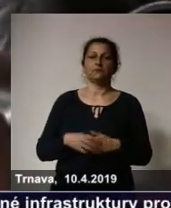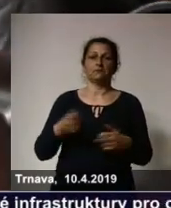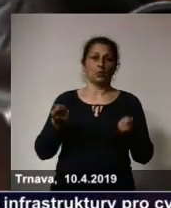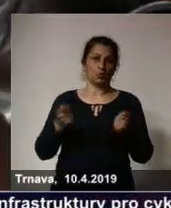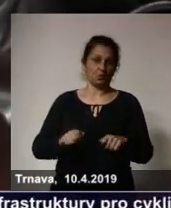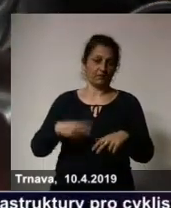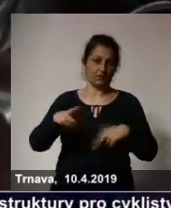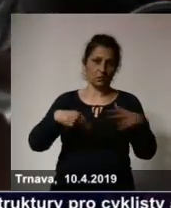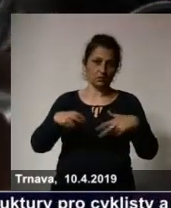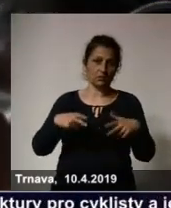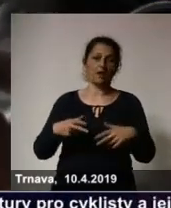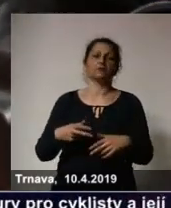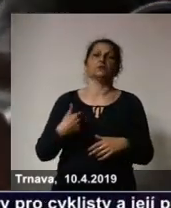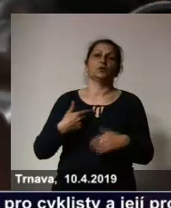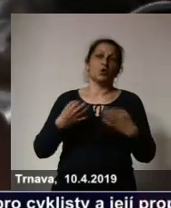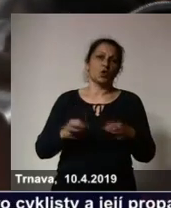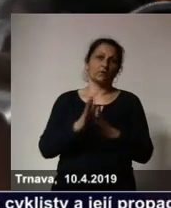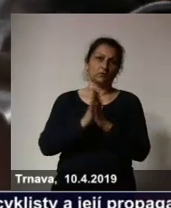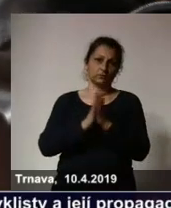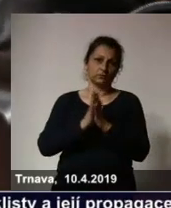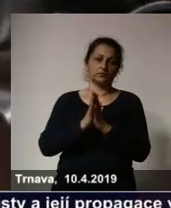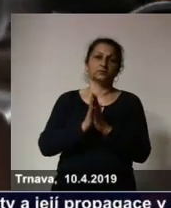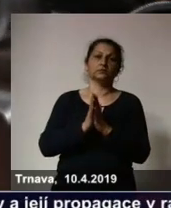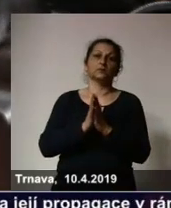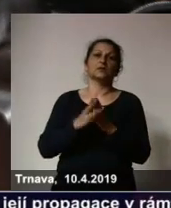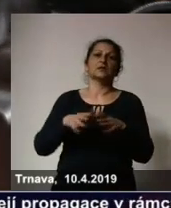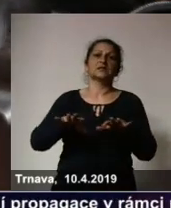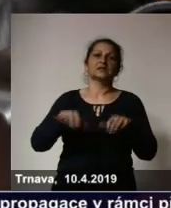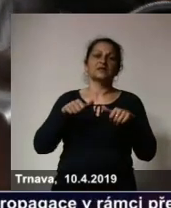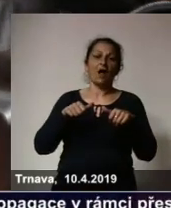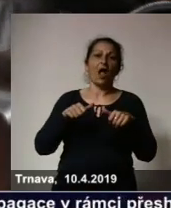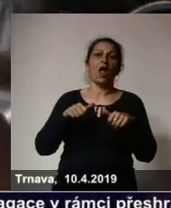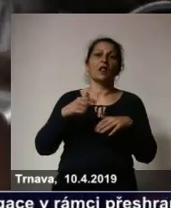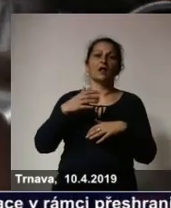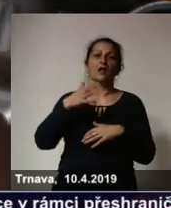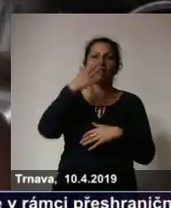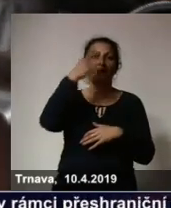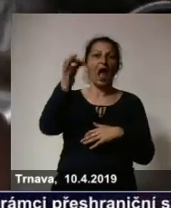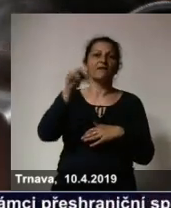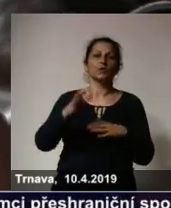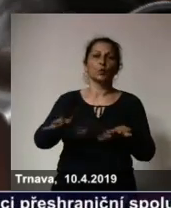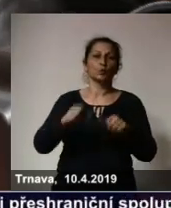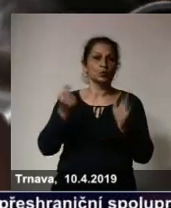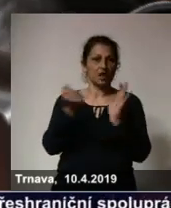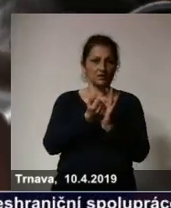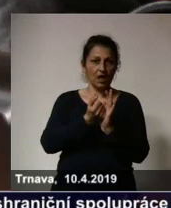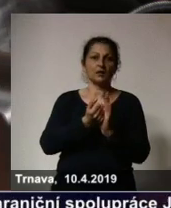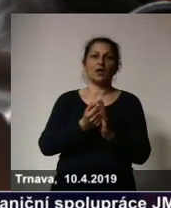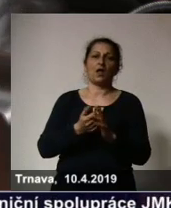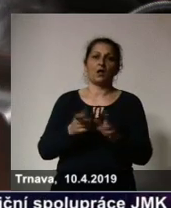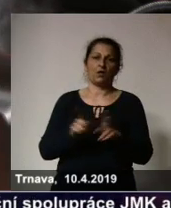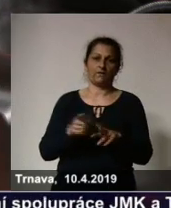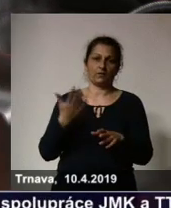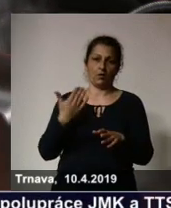Uzatváram rozpravu a dovolím si vás požiadať o schválenie návrhu uznesenia tak, ako vám bolo v plnom